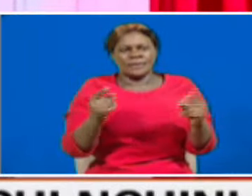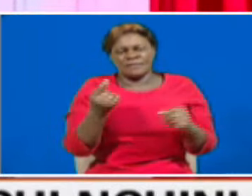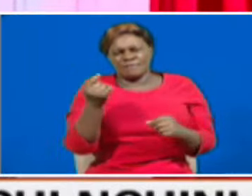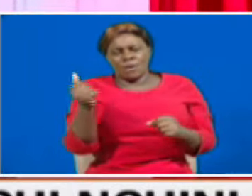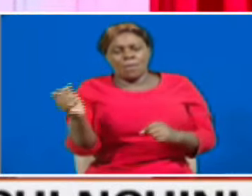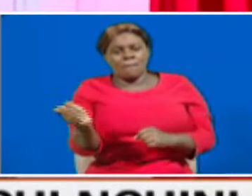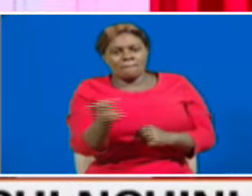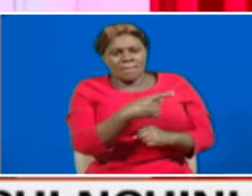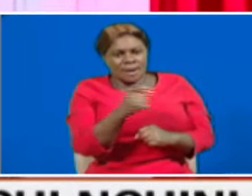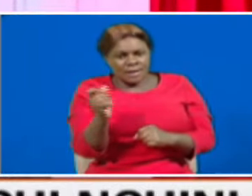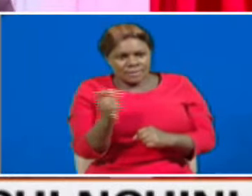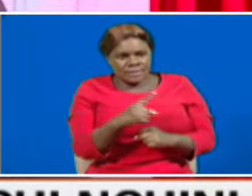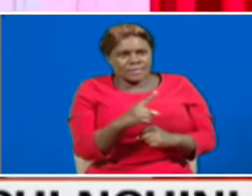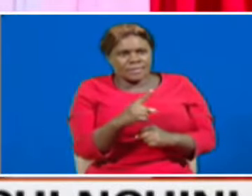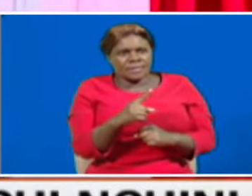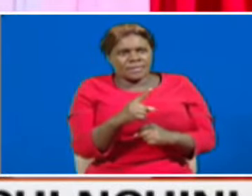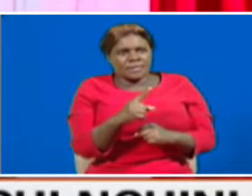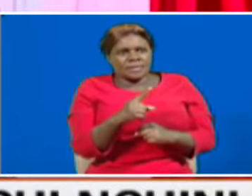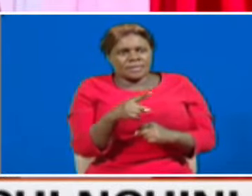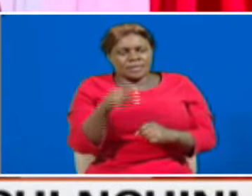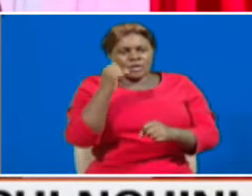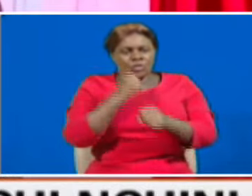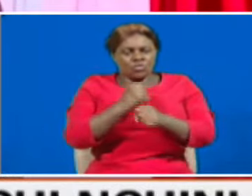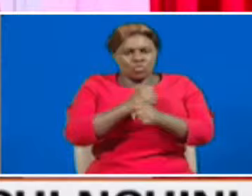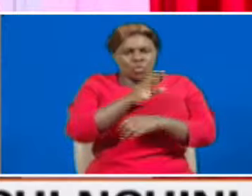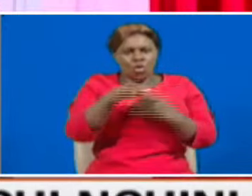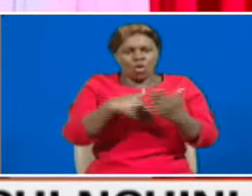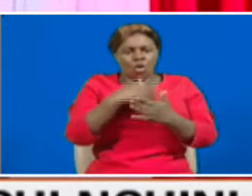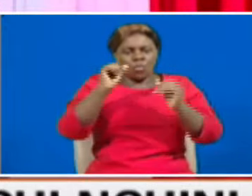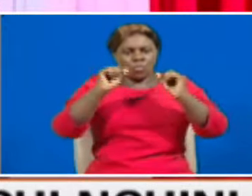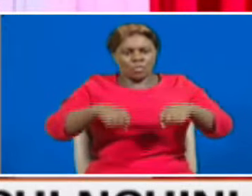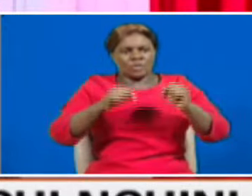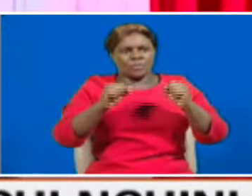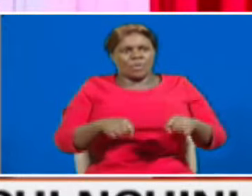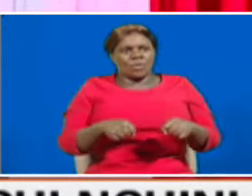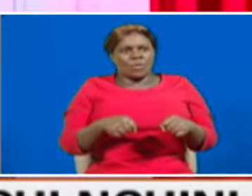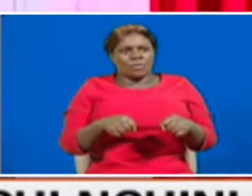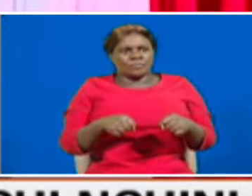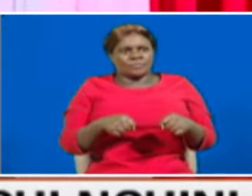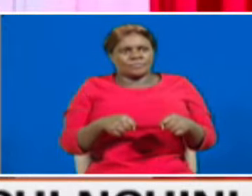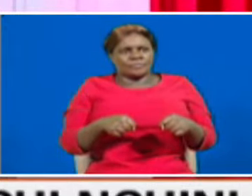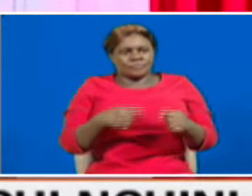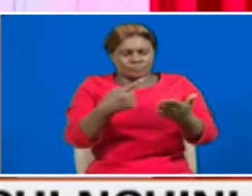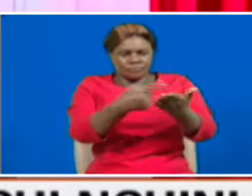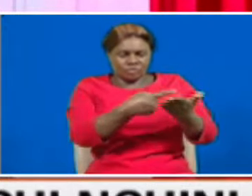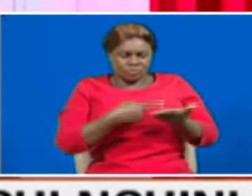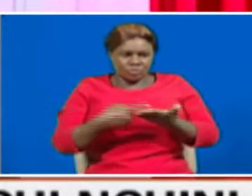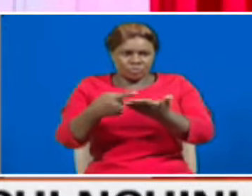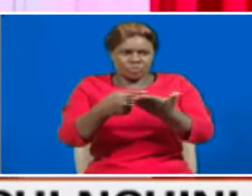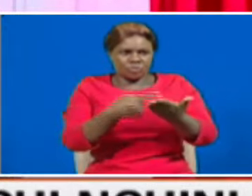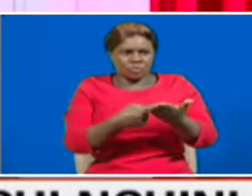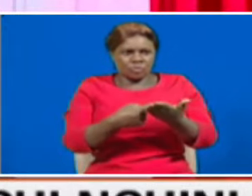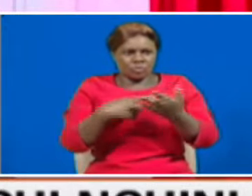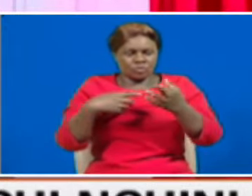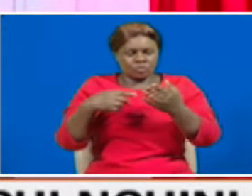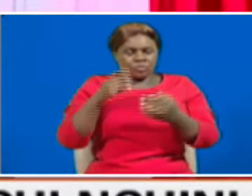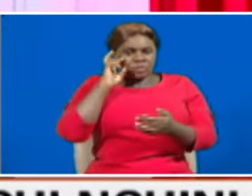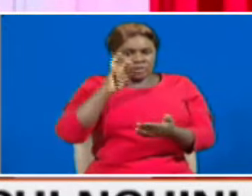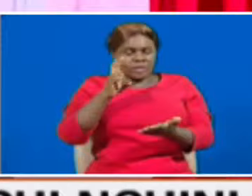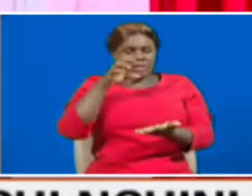2-3 months, the MPs will do what they need to do so that the amendments that need to be made to reflect the